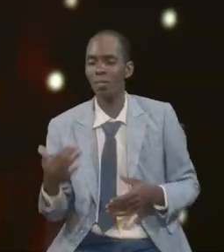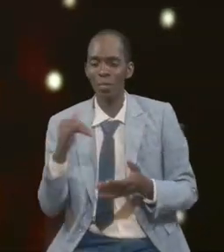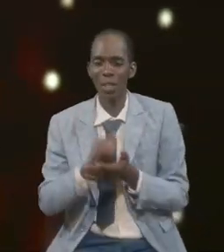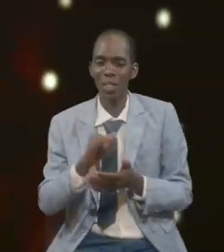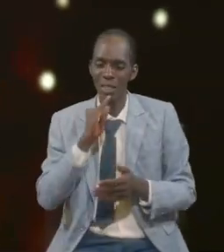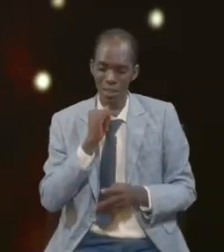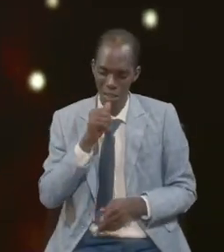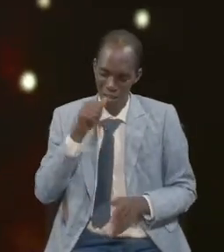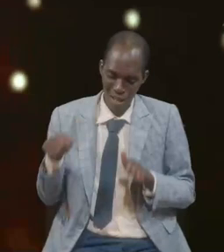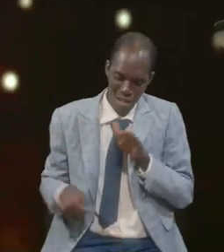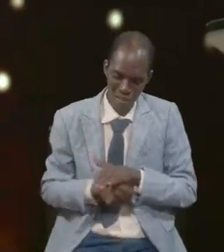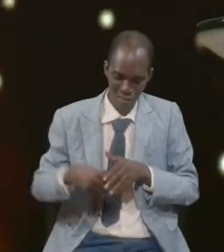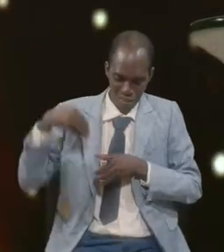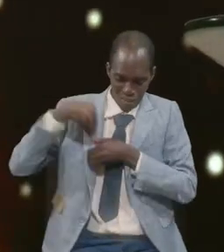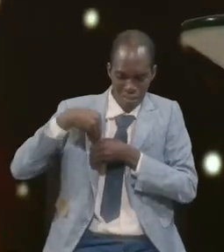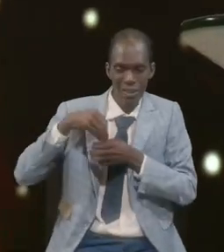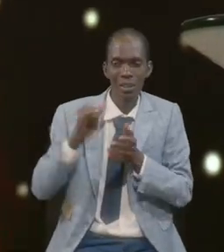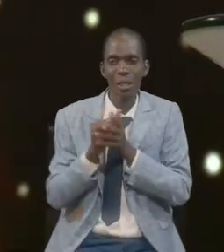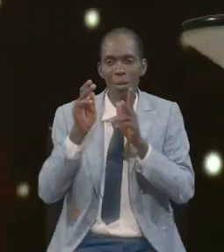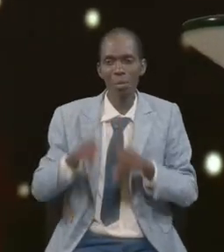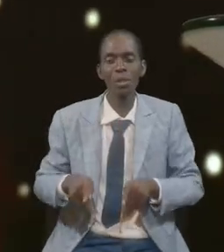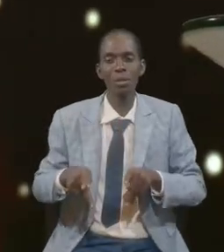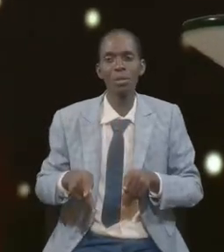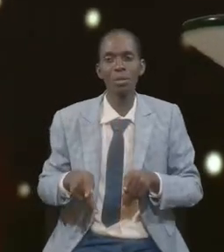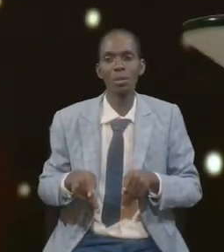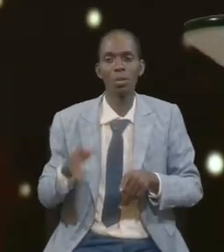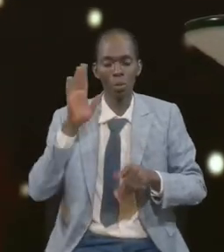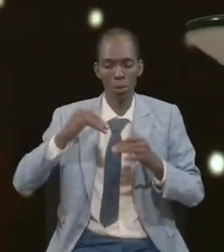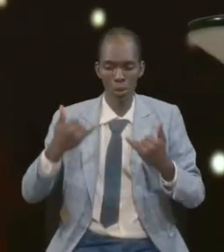a emmagasiné en lui. Et vous dites,